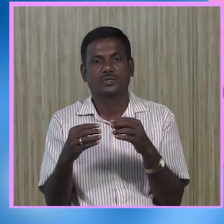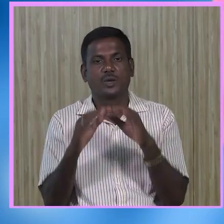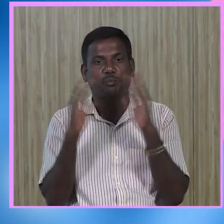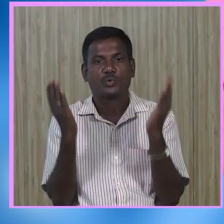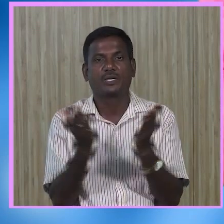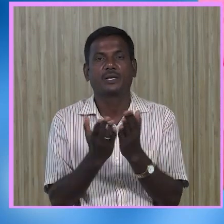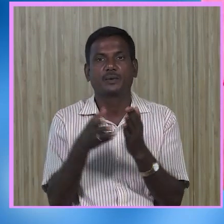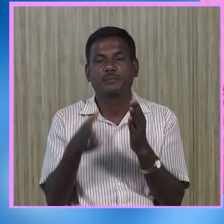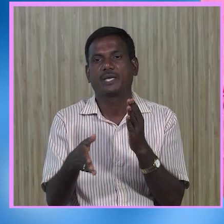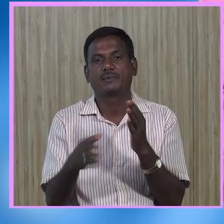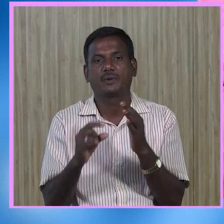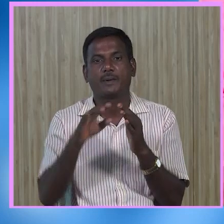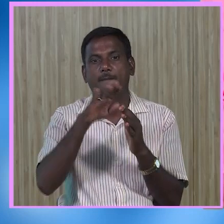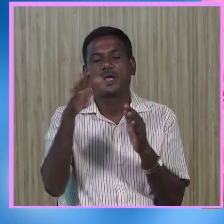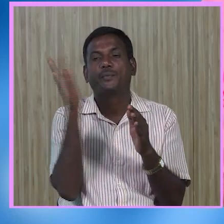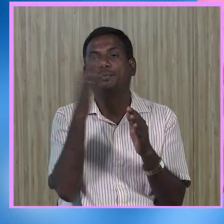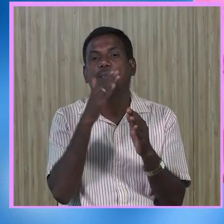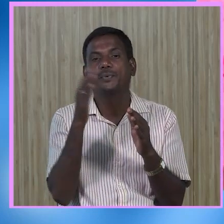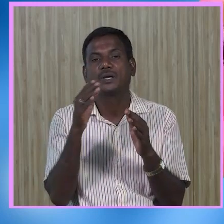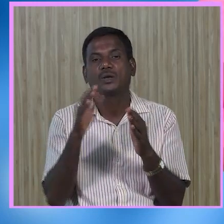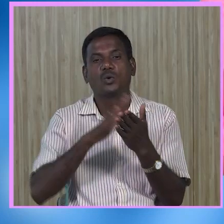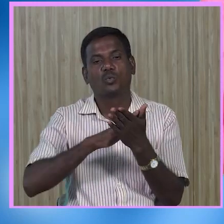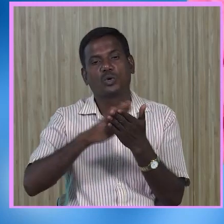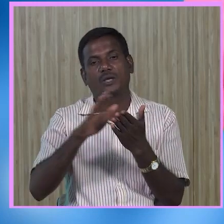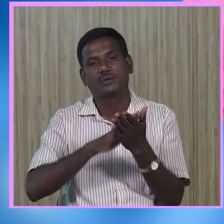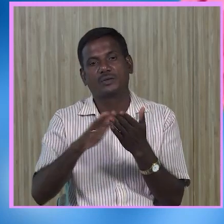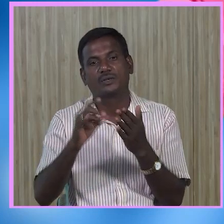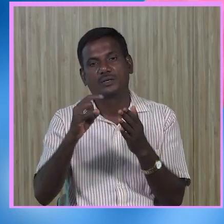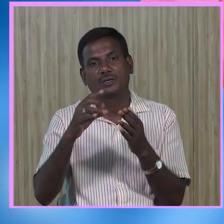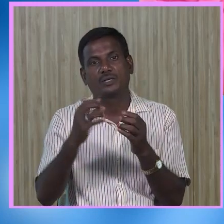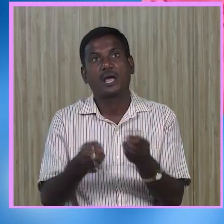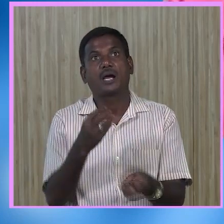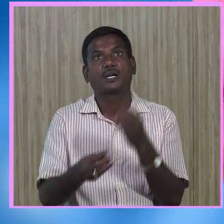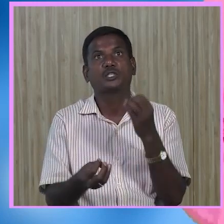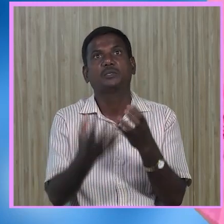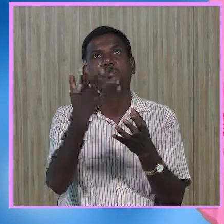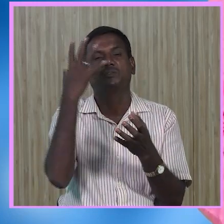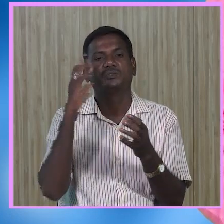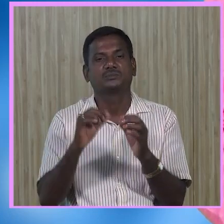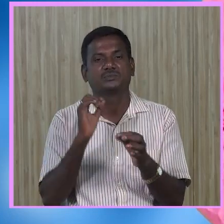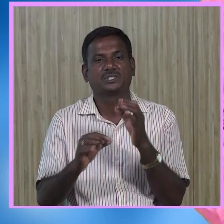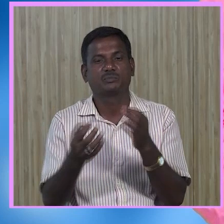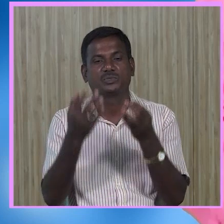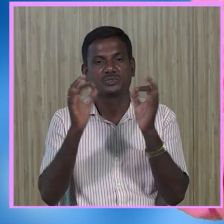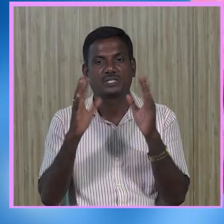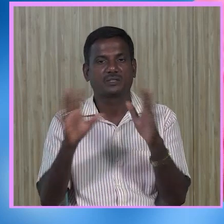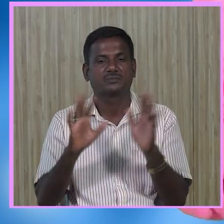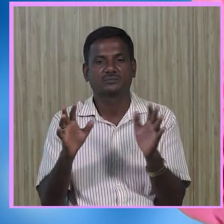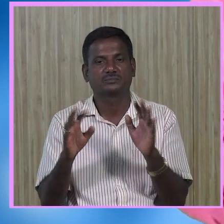புவியின் மேற்பரப்பில் இருக்கக்கூடிய காற்றினால் உராய்வு ஏற்பட்டு ராக்கெட் தீப்பிடிச்சு எரிஞ்சிடும்.